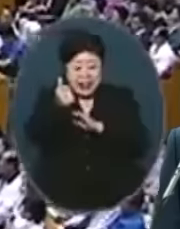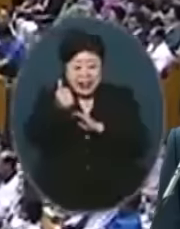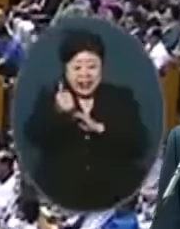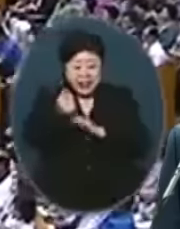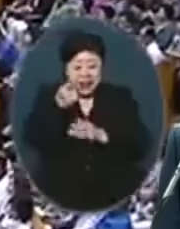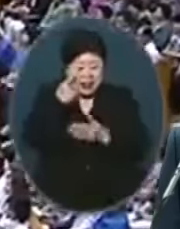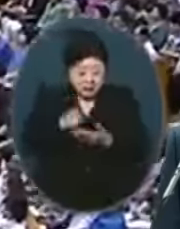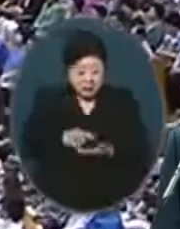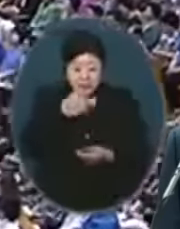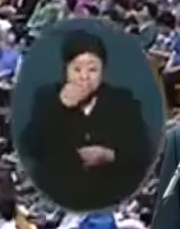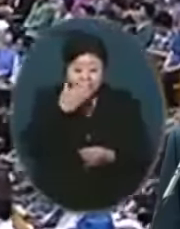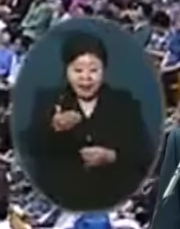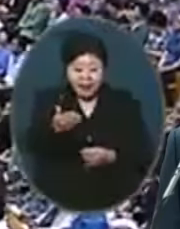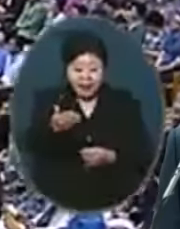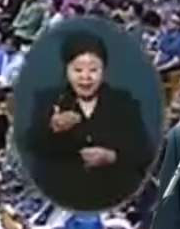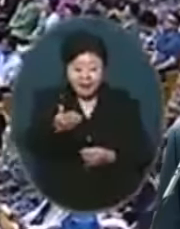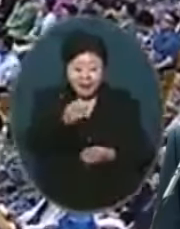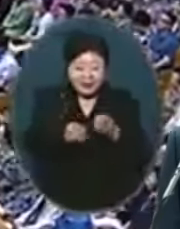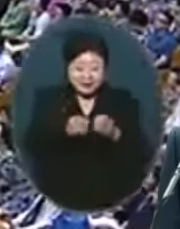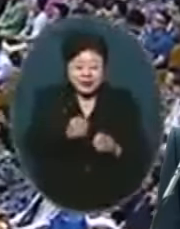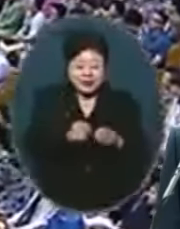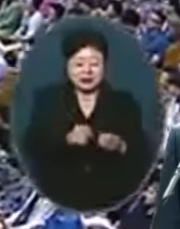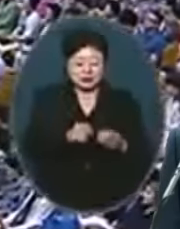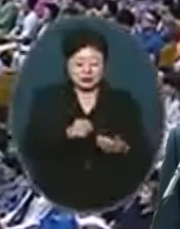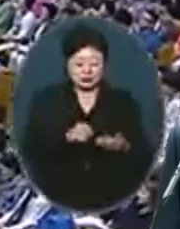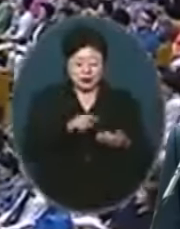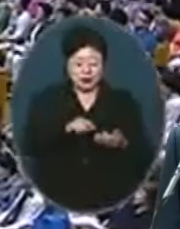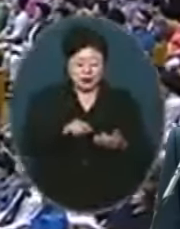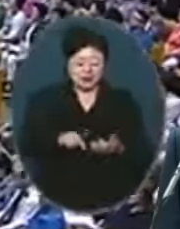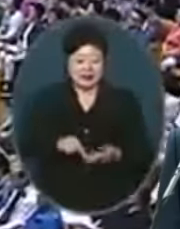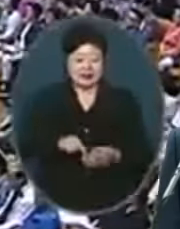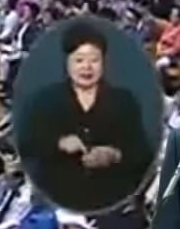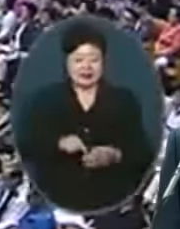수가 있습니다. 시편 119편